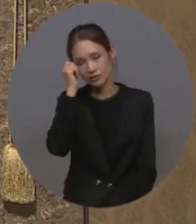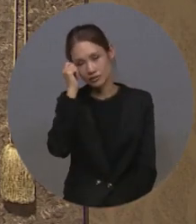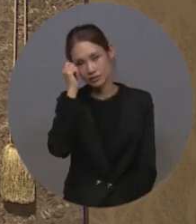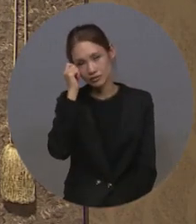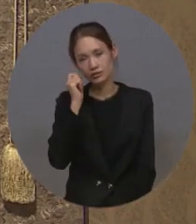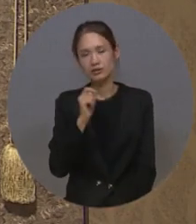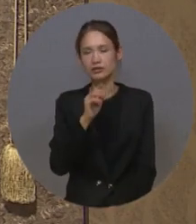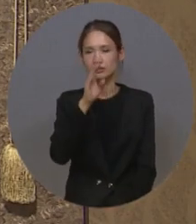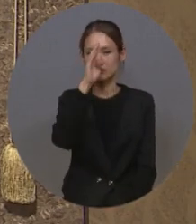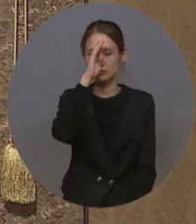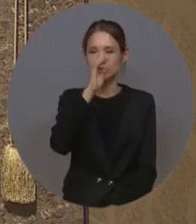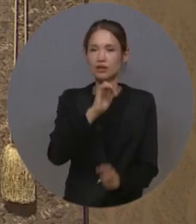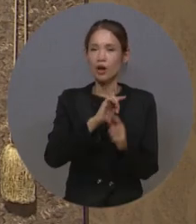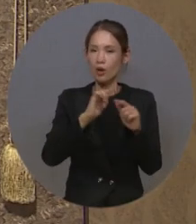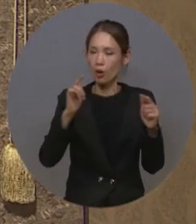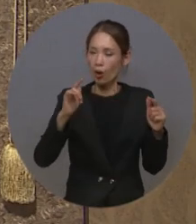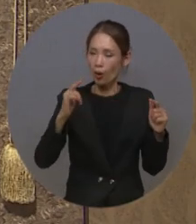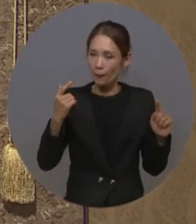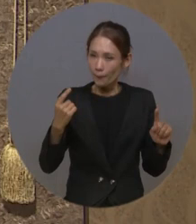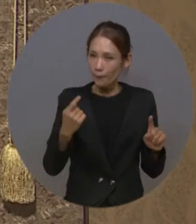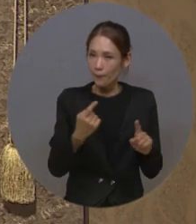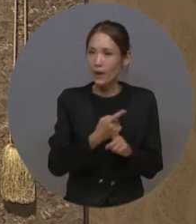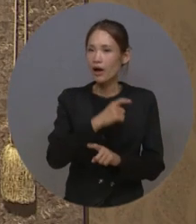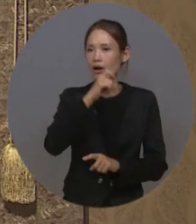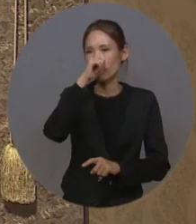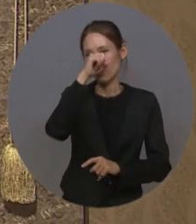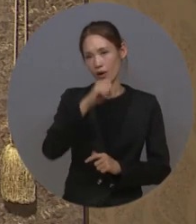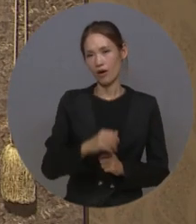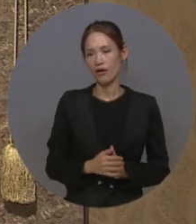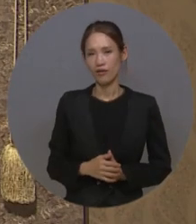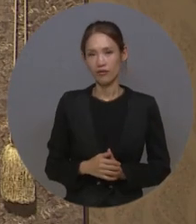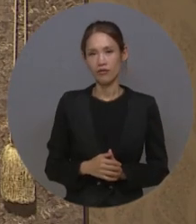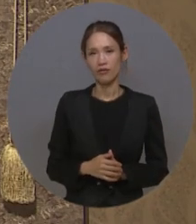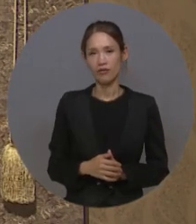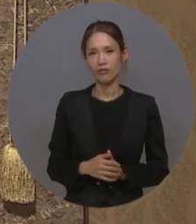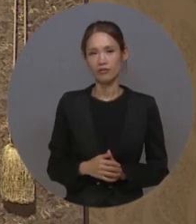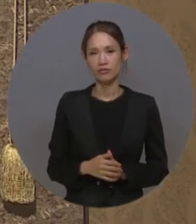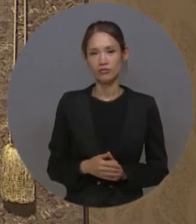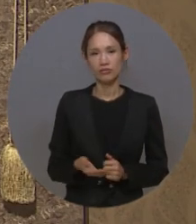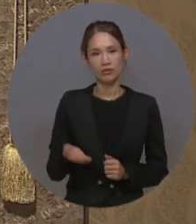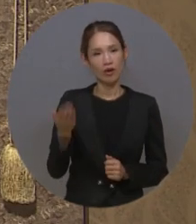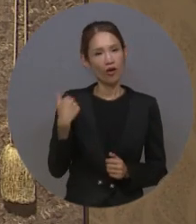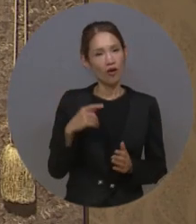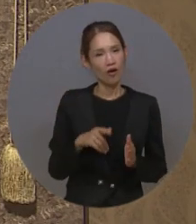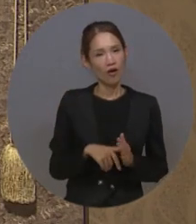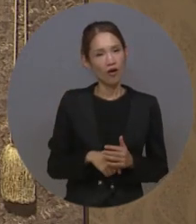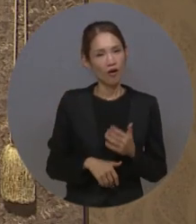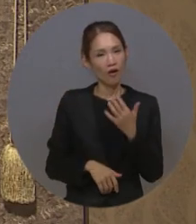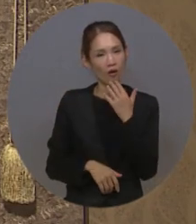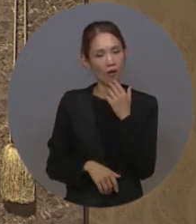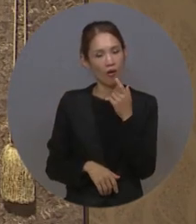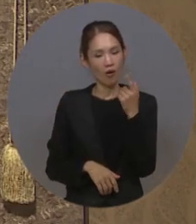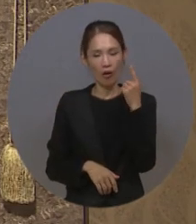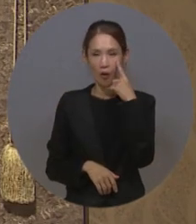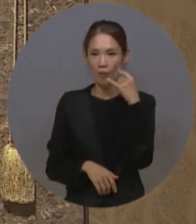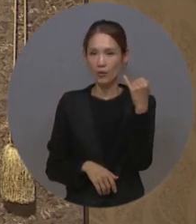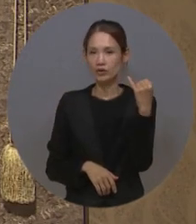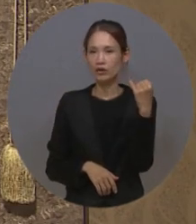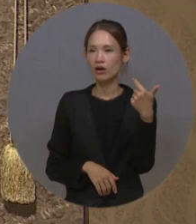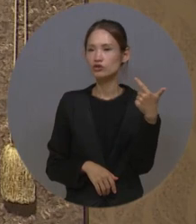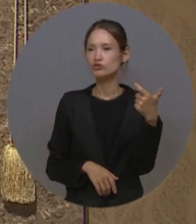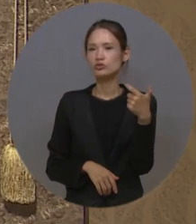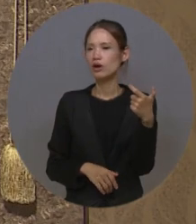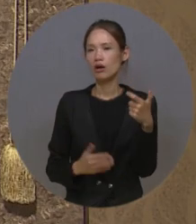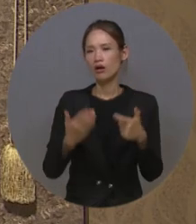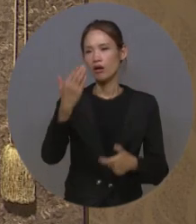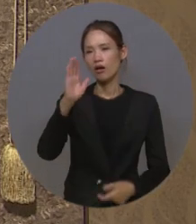점점점 좋아지신 거예요. 오, 다행이네요. 그 당시만 해도 어머니가 나 60 넘기 힘들겠다라고 하실